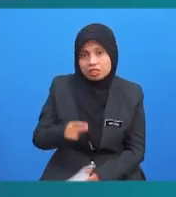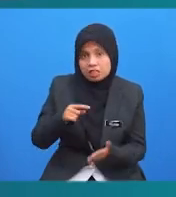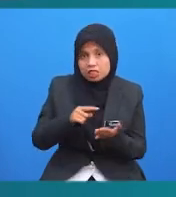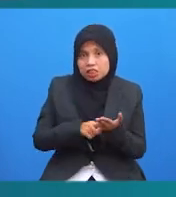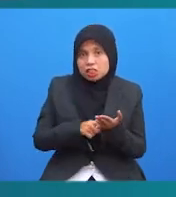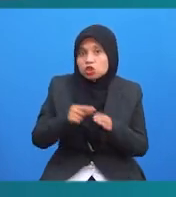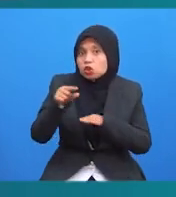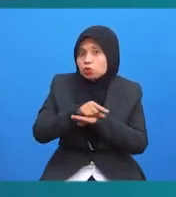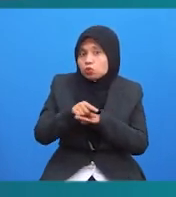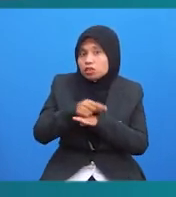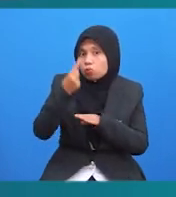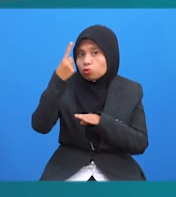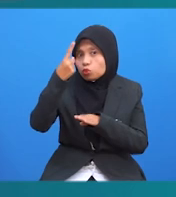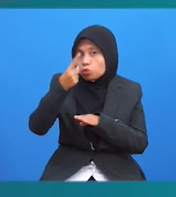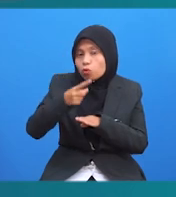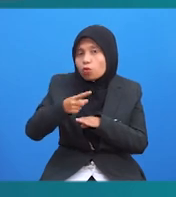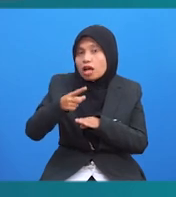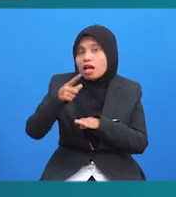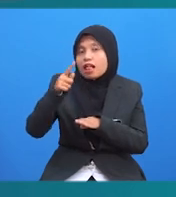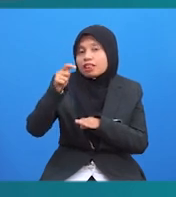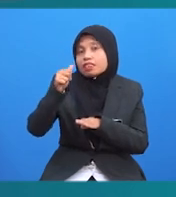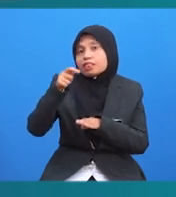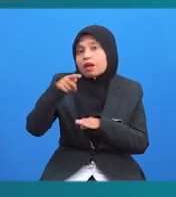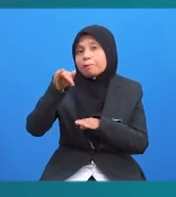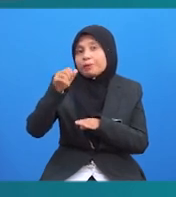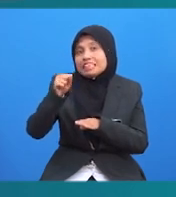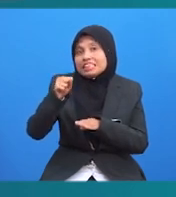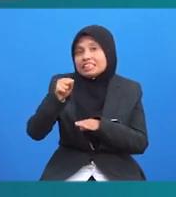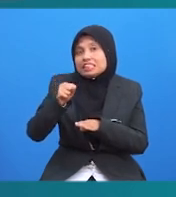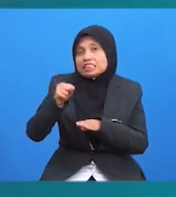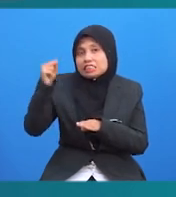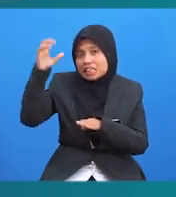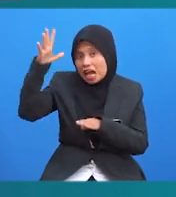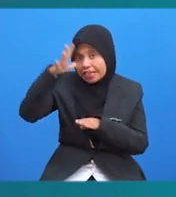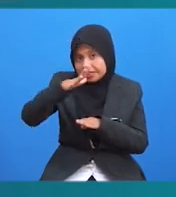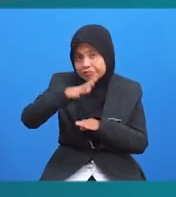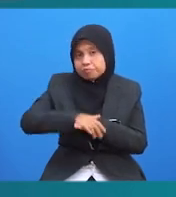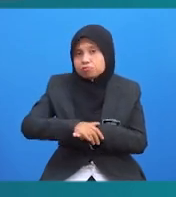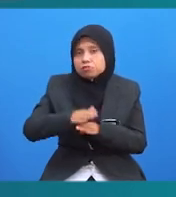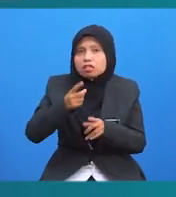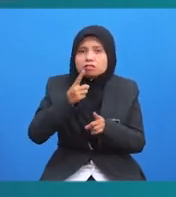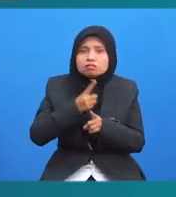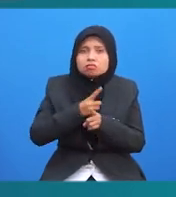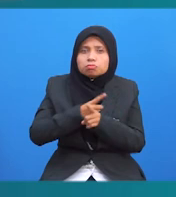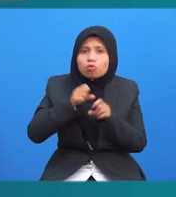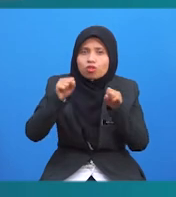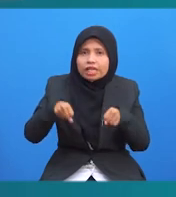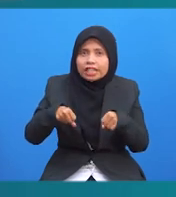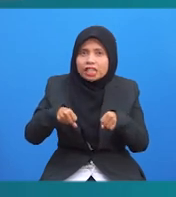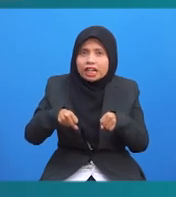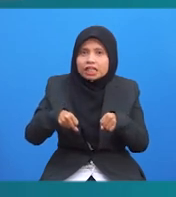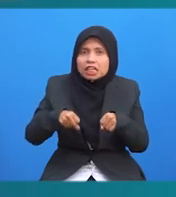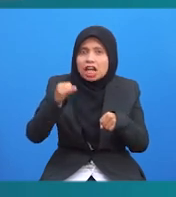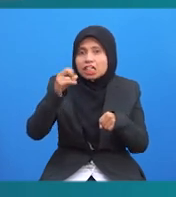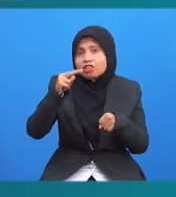ini digunakan untuk menapis sinaran ultra ungu dalam cahaya dan membenarkan sinaran